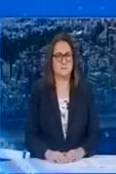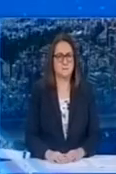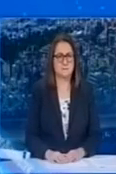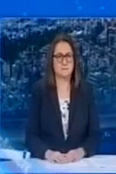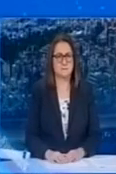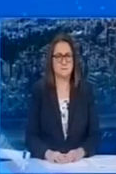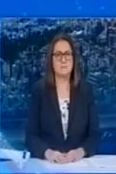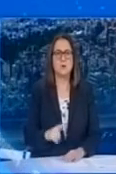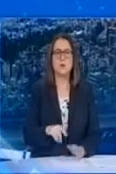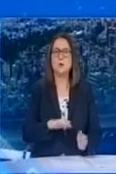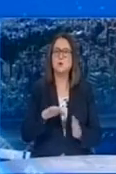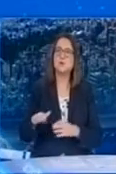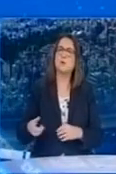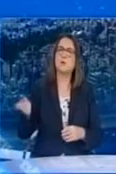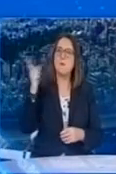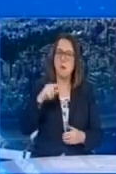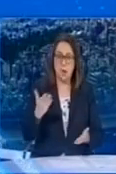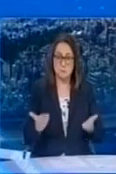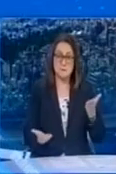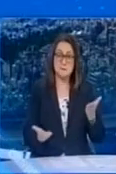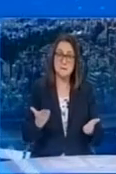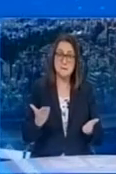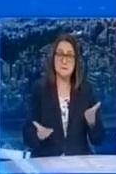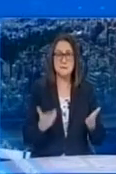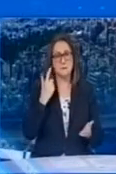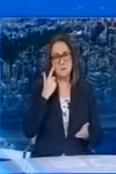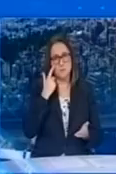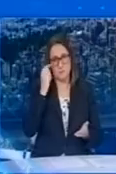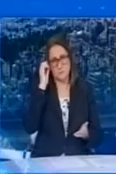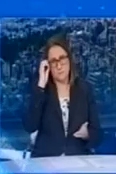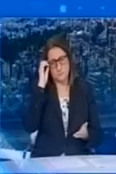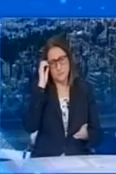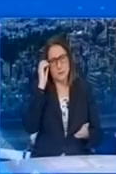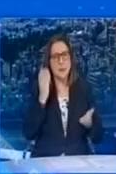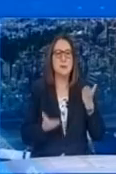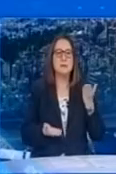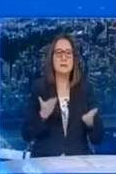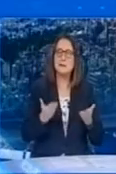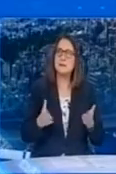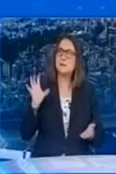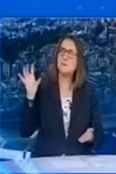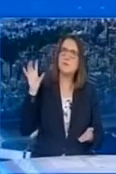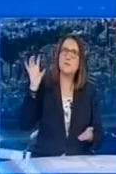Πάμε τώρα σε μια πολύ ουσιαστική σύγκριση. Η σύγκριση με τις άλλες χώρες